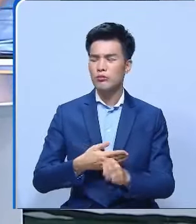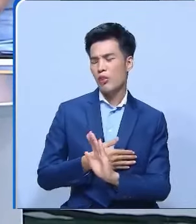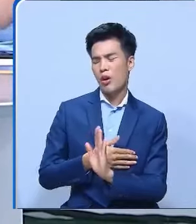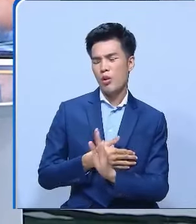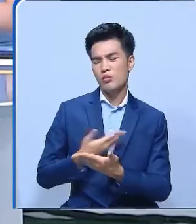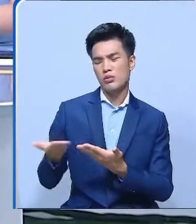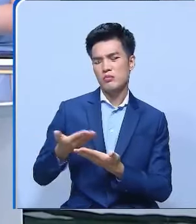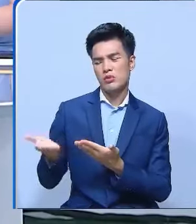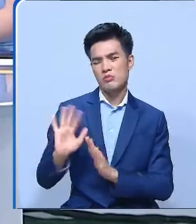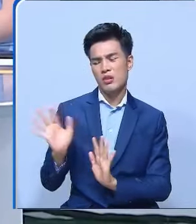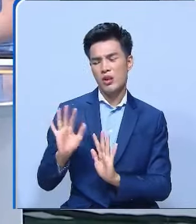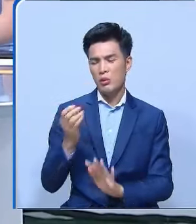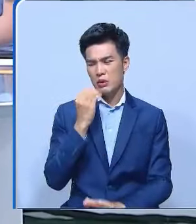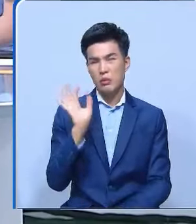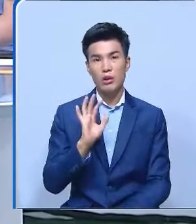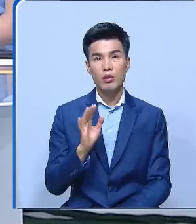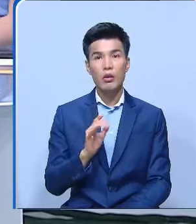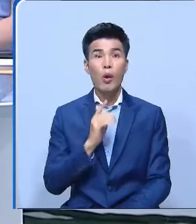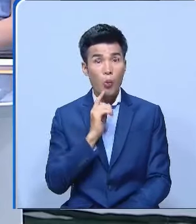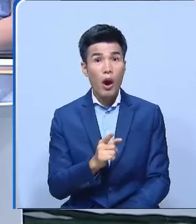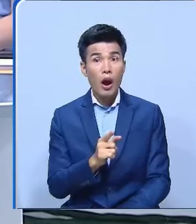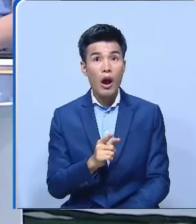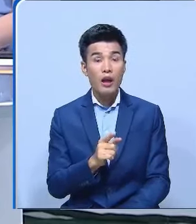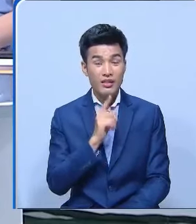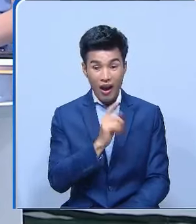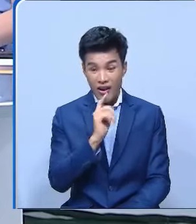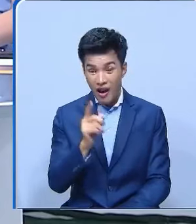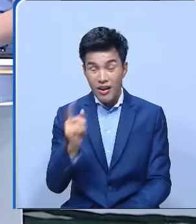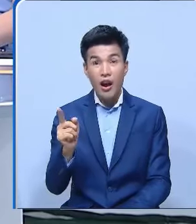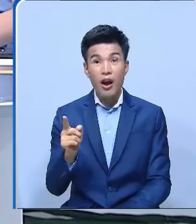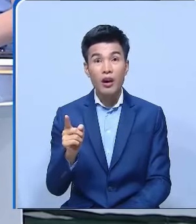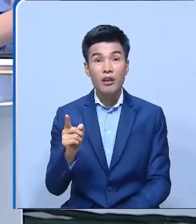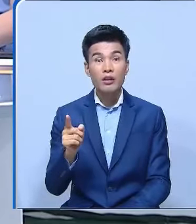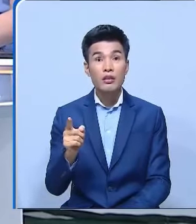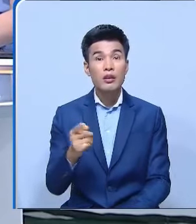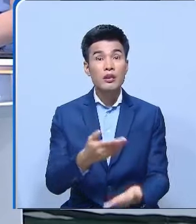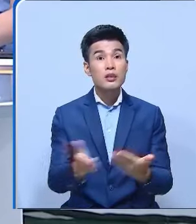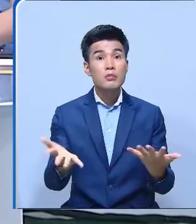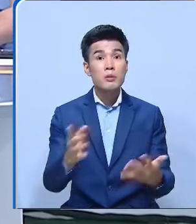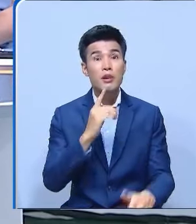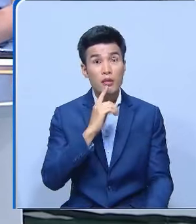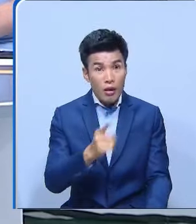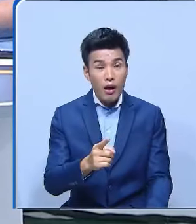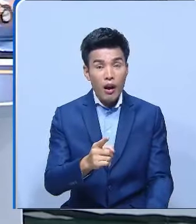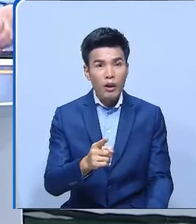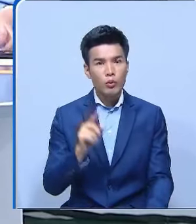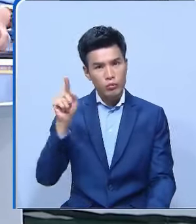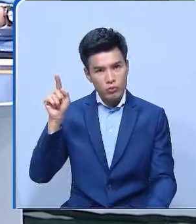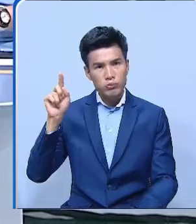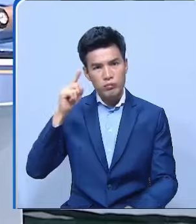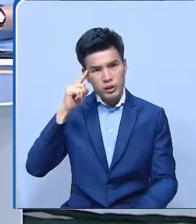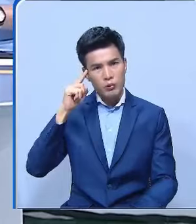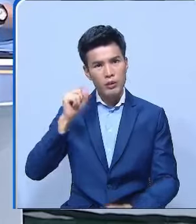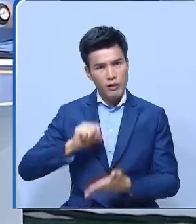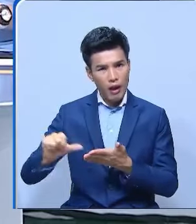ไม่ซื้อยังไม่อยากกินอะไรแบบเนี้ยวีนใส่เขาด่าใส่เขาหยาบคายด้วยนะคะแบบนี้ต้องเจอเรียกปรับทัศนคติหน่อยแล้วค่